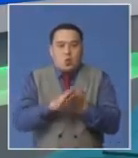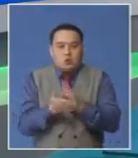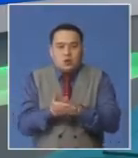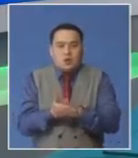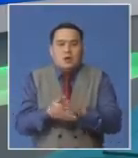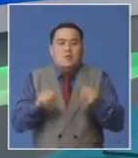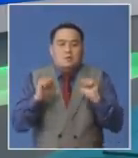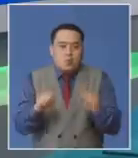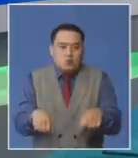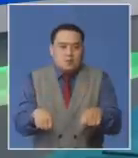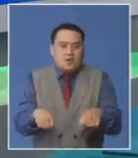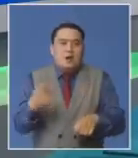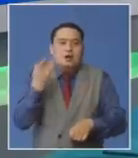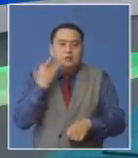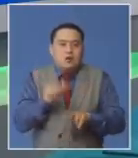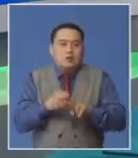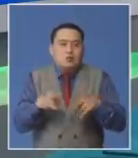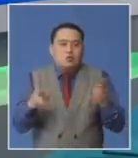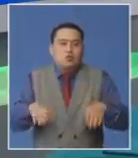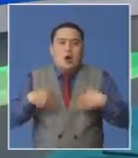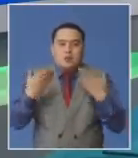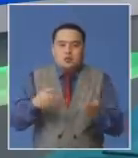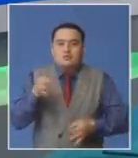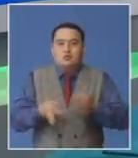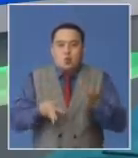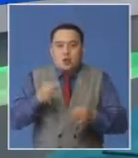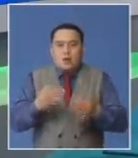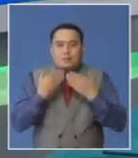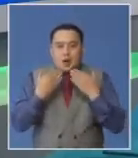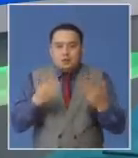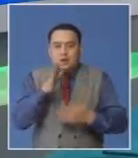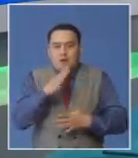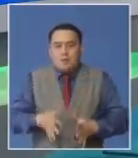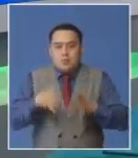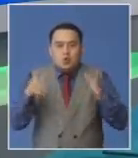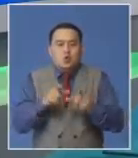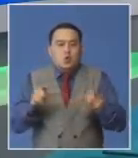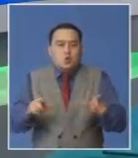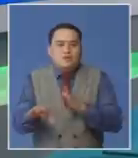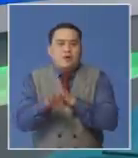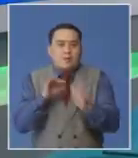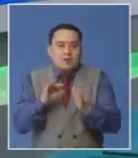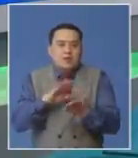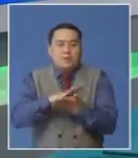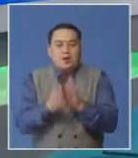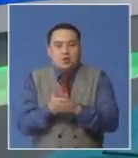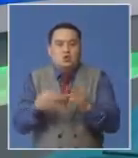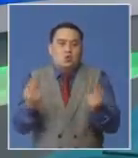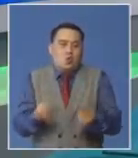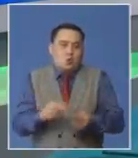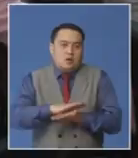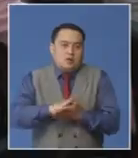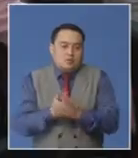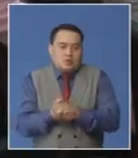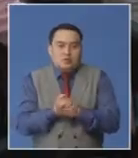можно и мирным путем и не всегда за этим нужно обращаться в суд в последнее время все больше людей отдают предпочтение медиации обе о